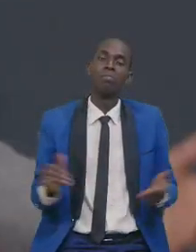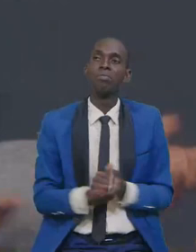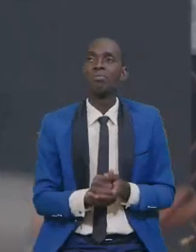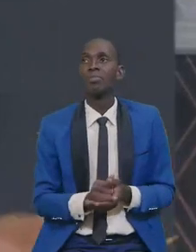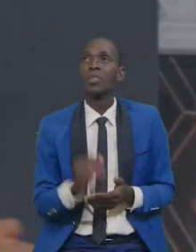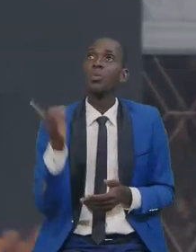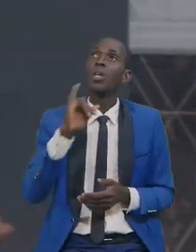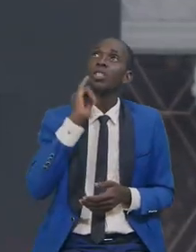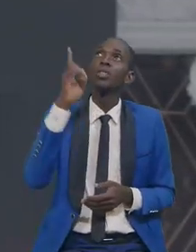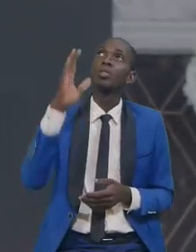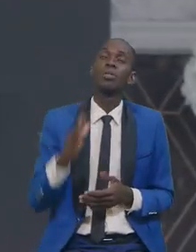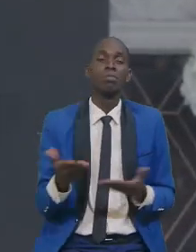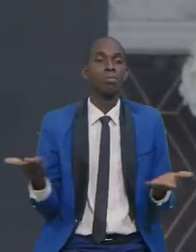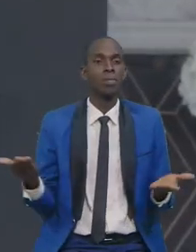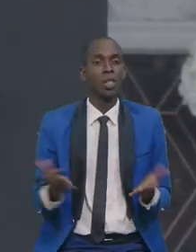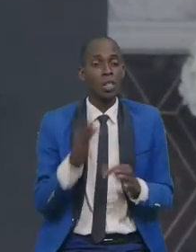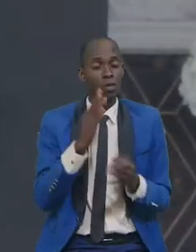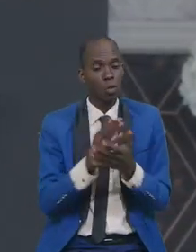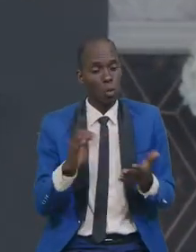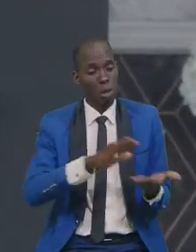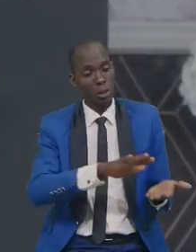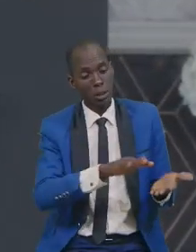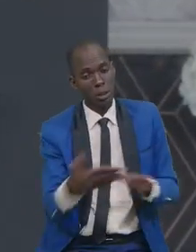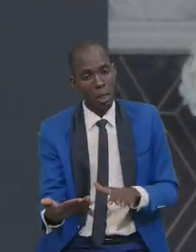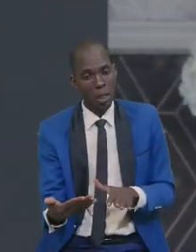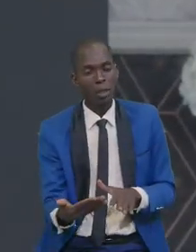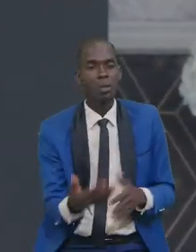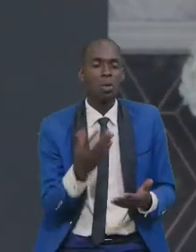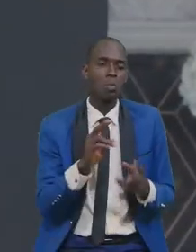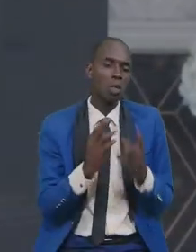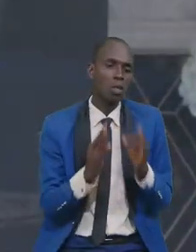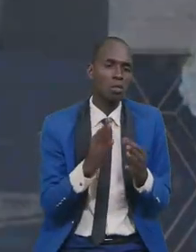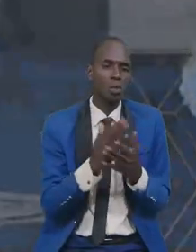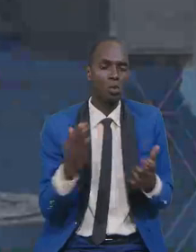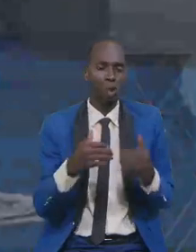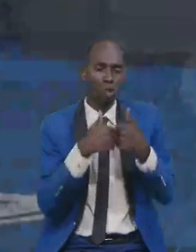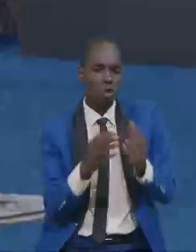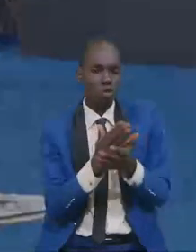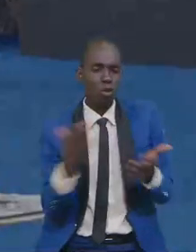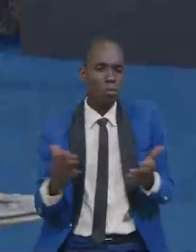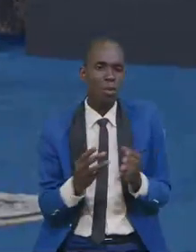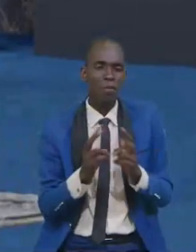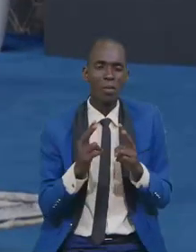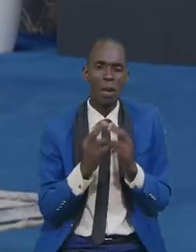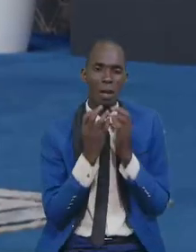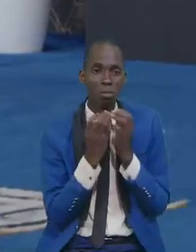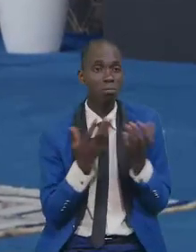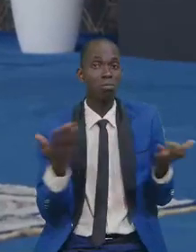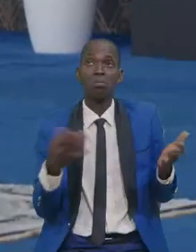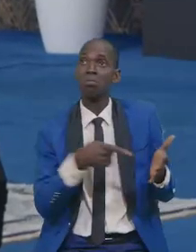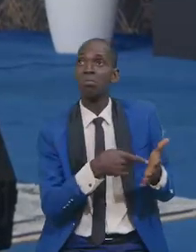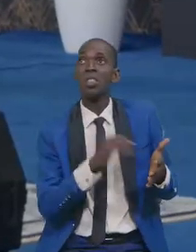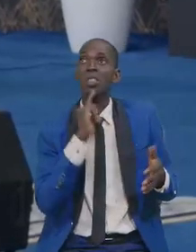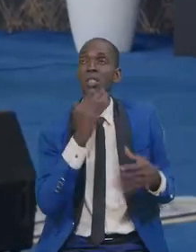oh, l'œuvre de Dieu. Quand quelqu'un a perdu quelque chose de précieux, ils disent, ah, ça c'est l'œuvre de